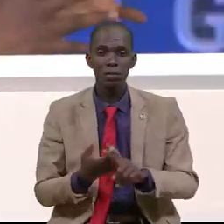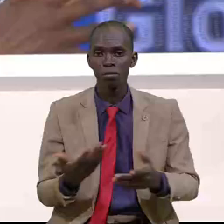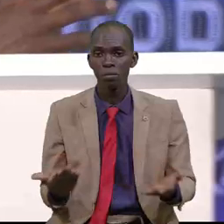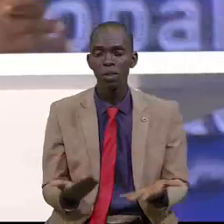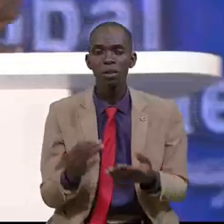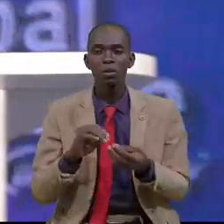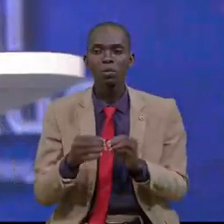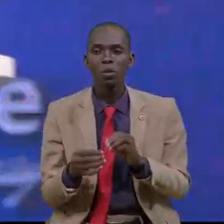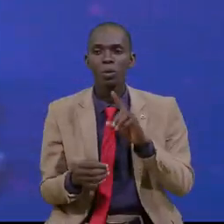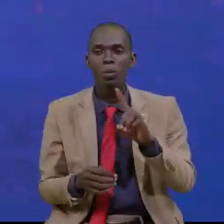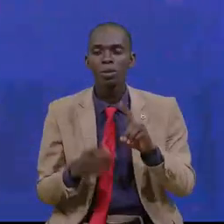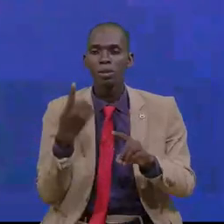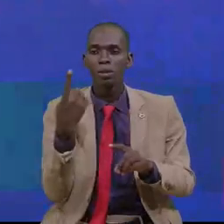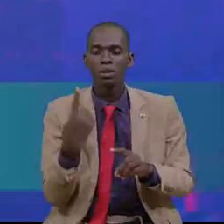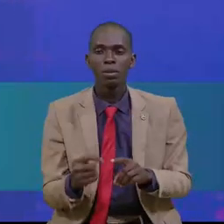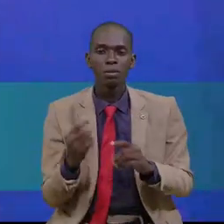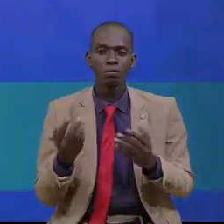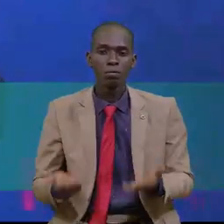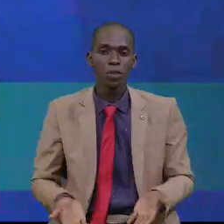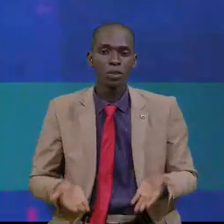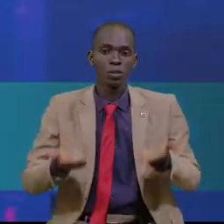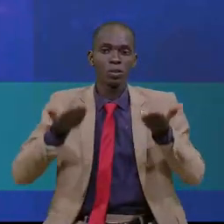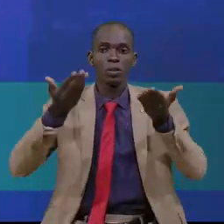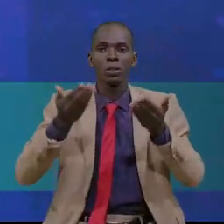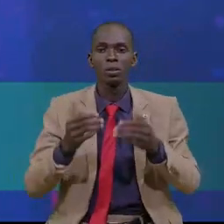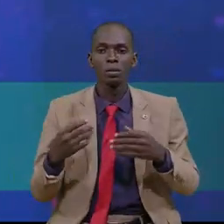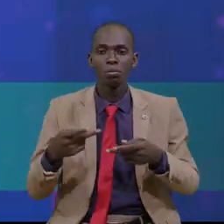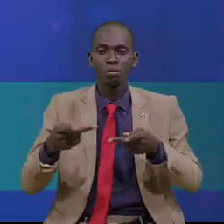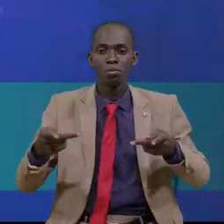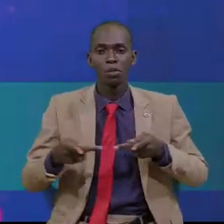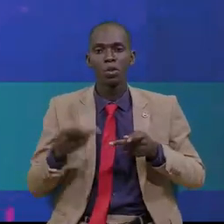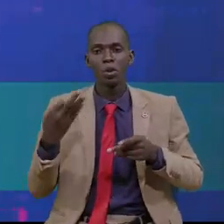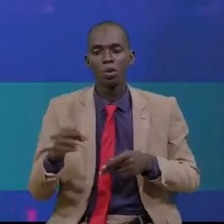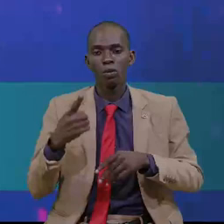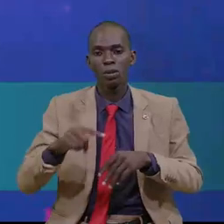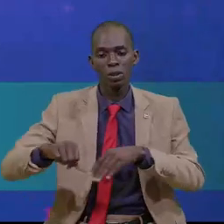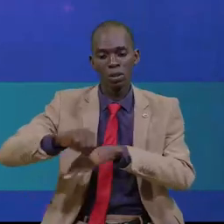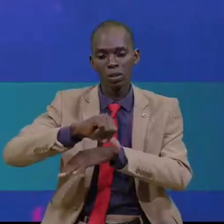la position exaltée du Fils oint.